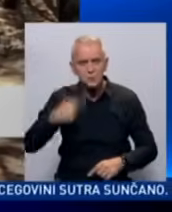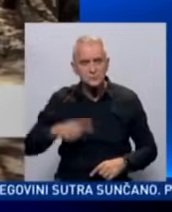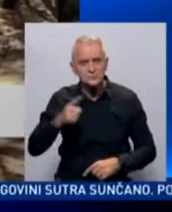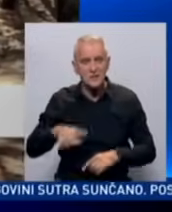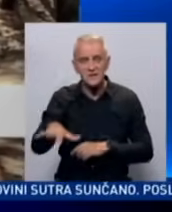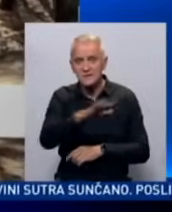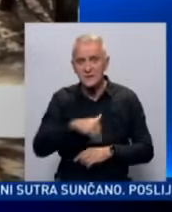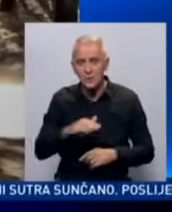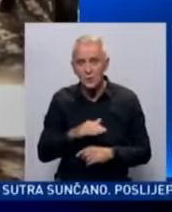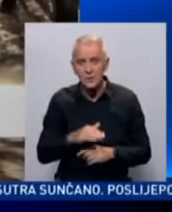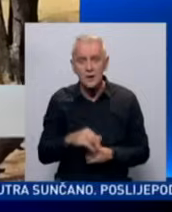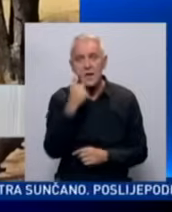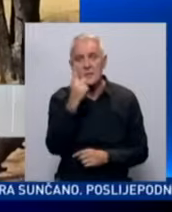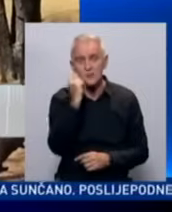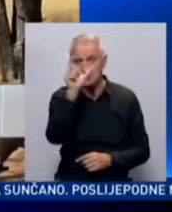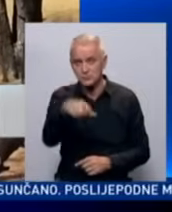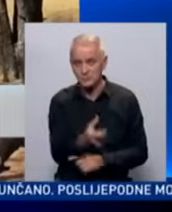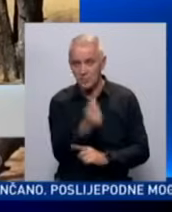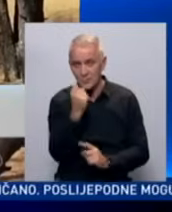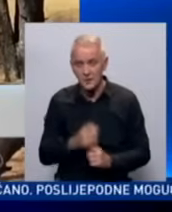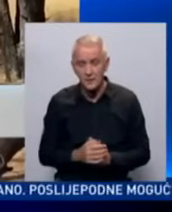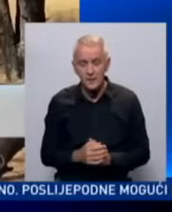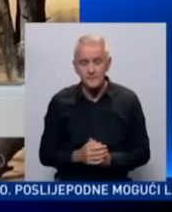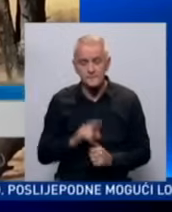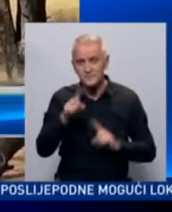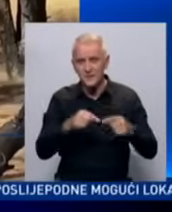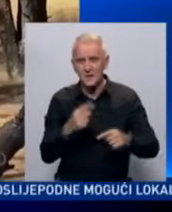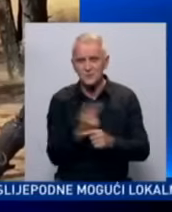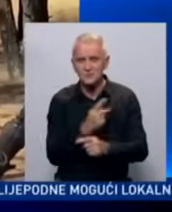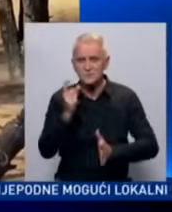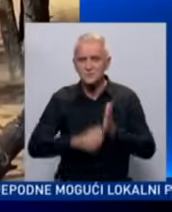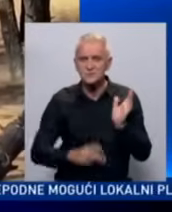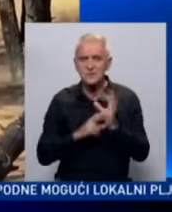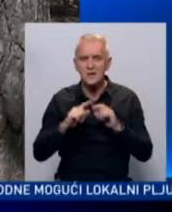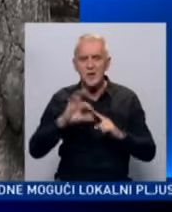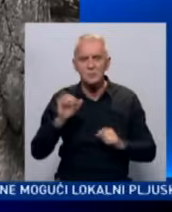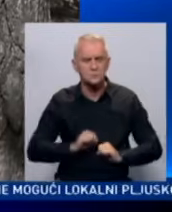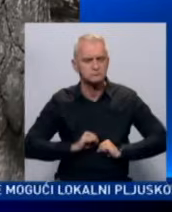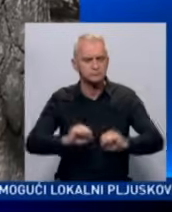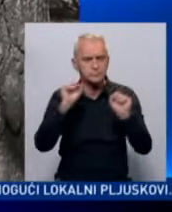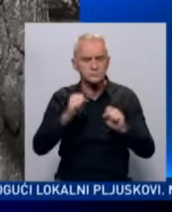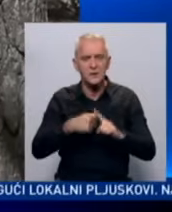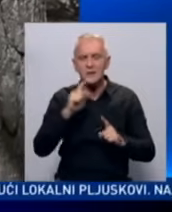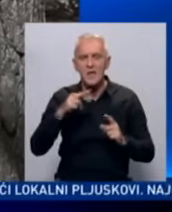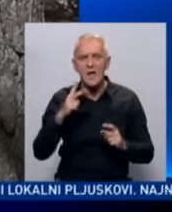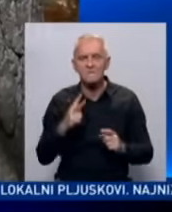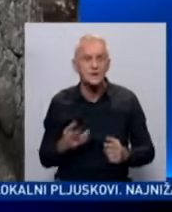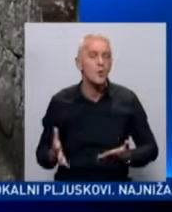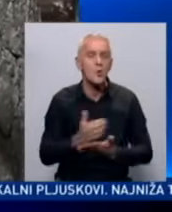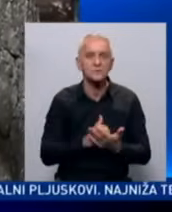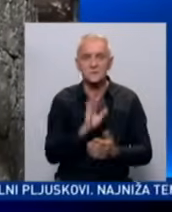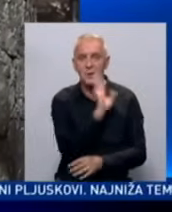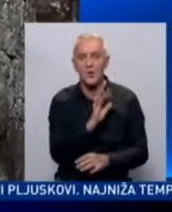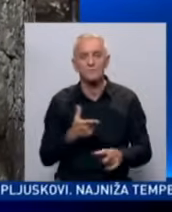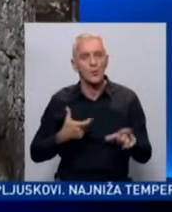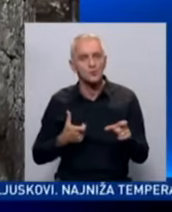u Belgorodskoj oblasti jedna je osoba ubijena. Neke zemlje članice NATO-a odbijaju dopustiti Kijevu da u napadima koristi njihovo